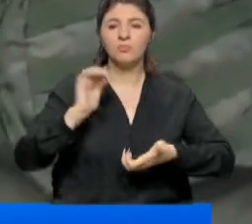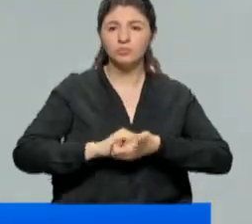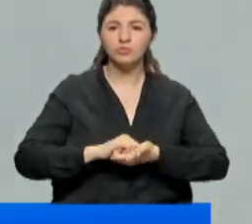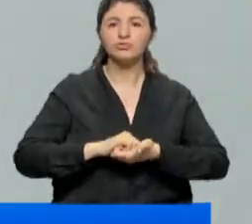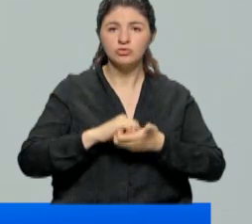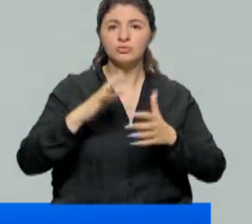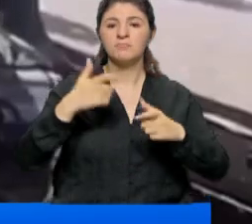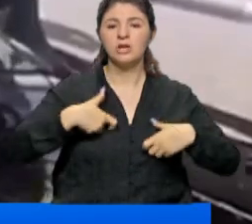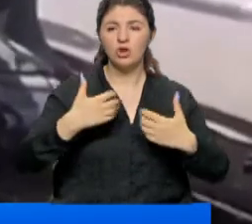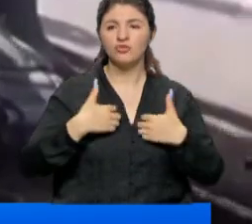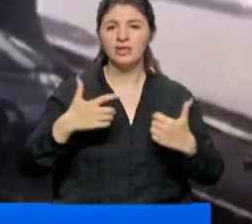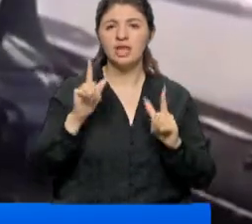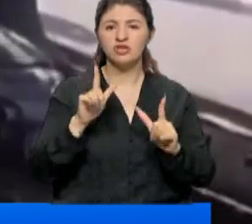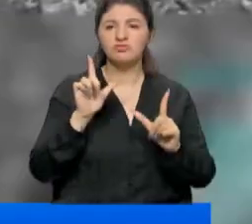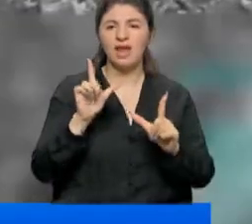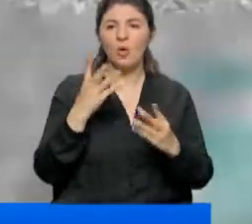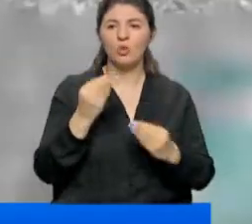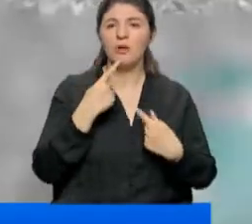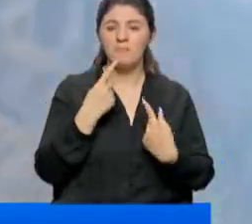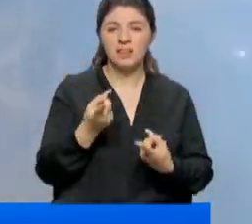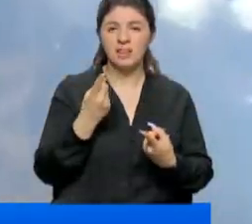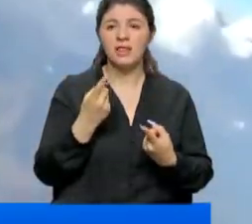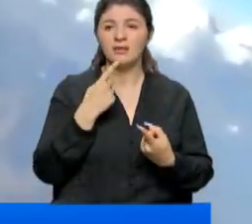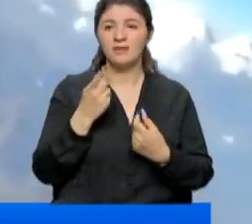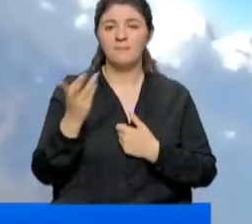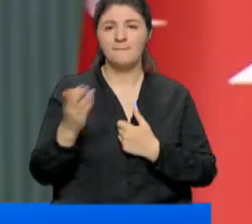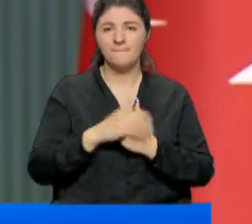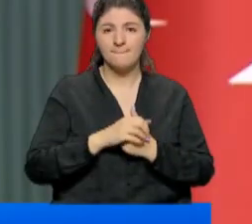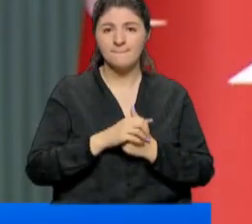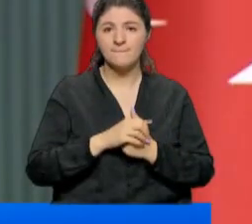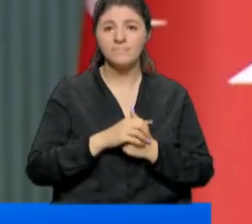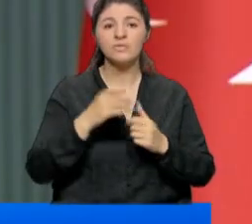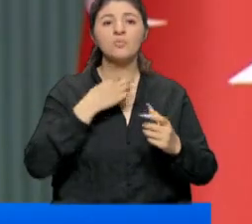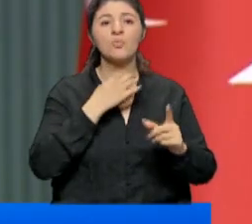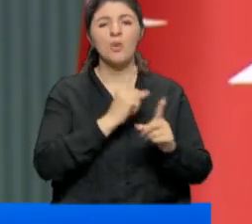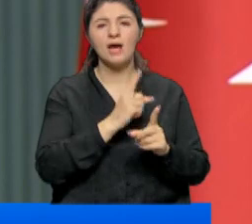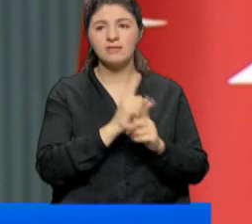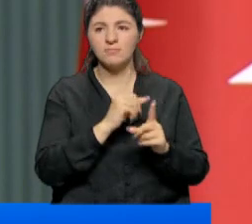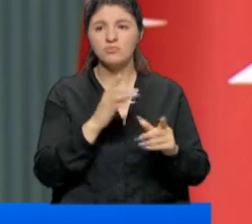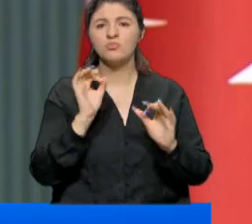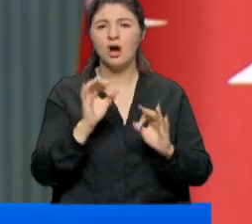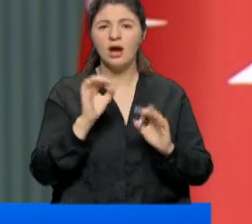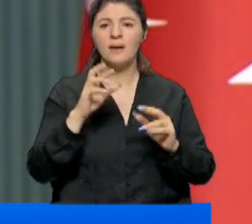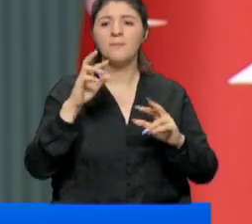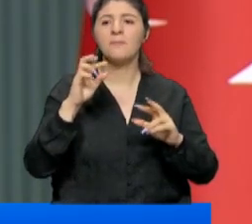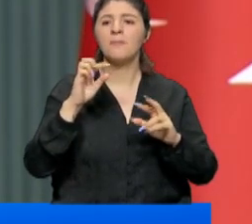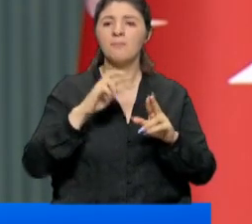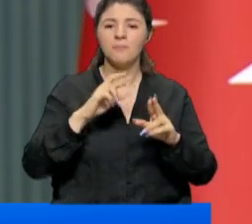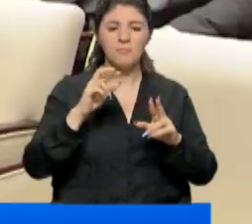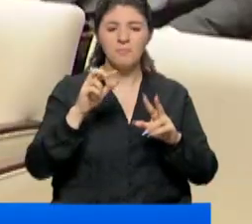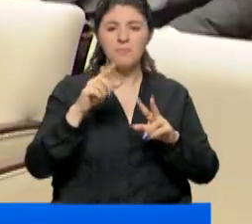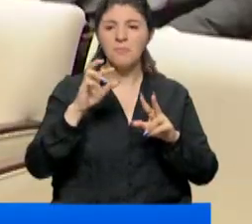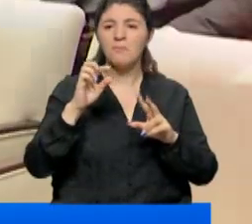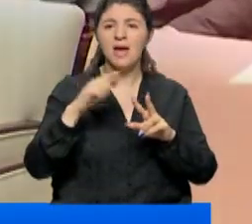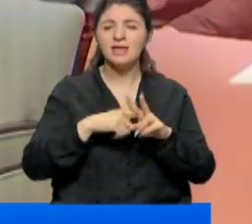almadığı Milli Güvenlik ihtiyacının geri olduğu belirtilmiştir ifadeleri kullanıldı muhatapları mıza PKK PYD ve YPG arasında